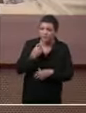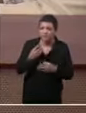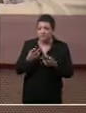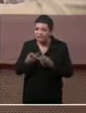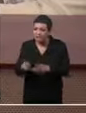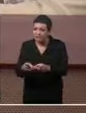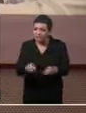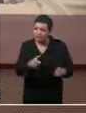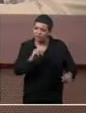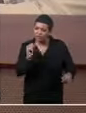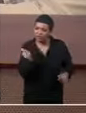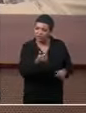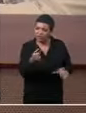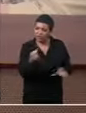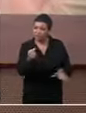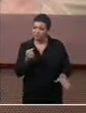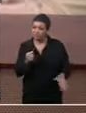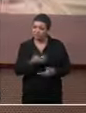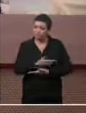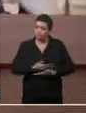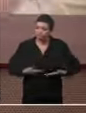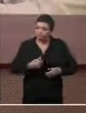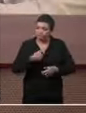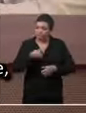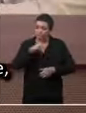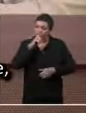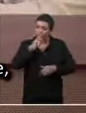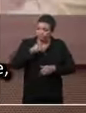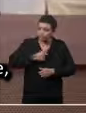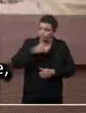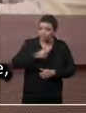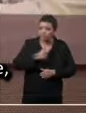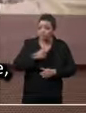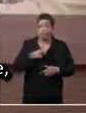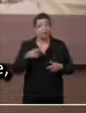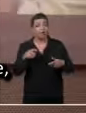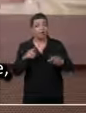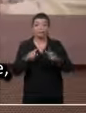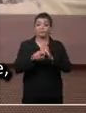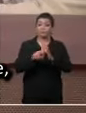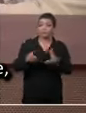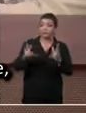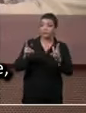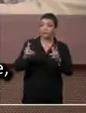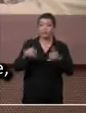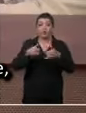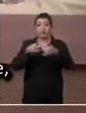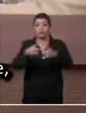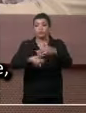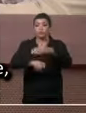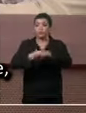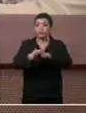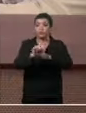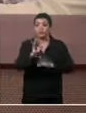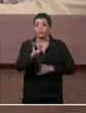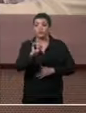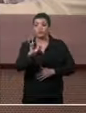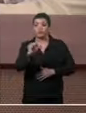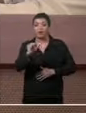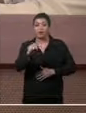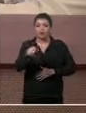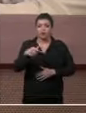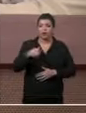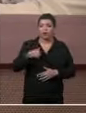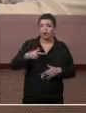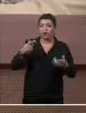gros efforts en faveur de la sobriété, on a l'impression qu'il y a un monde hors sol qui s'appelle Coupe du Monde, qui s'appelle FIFA et qui s'autorise des